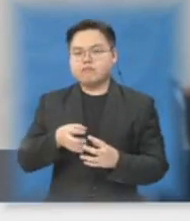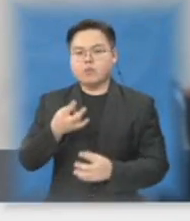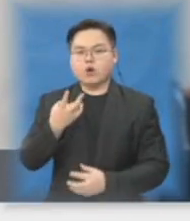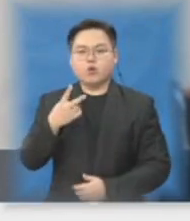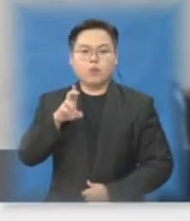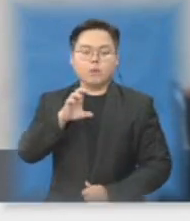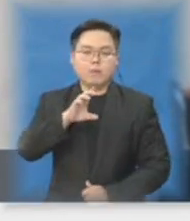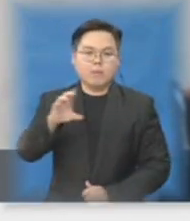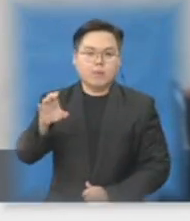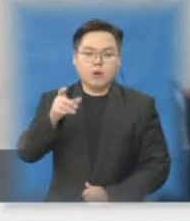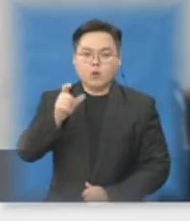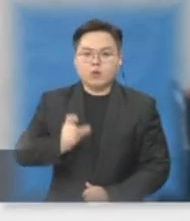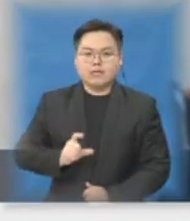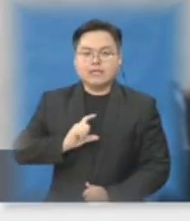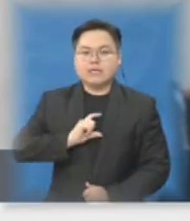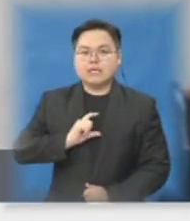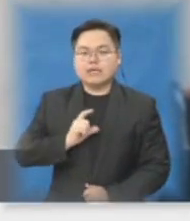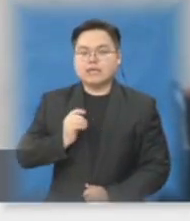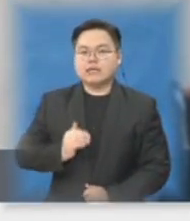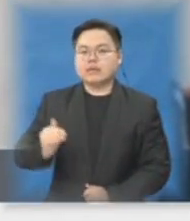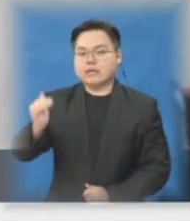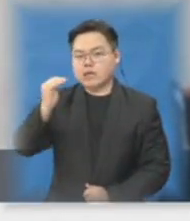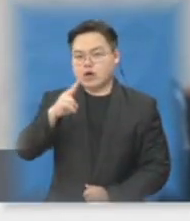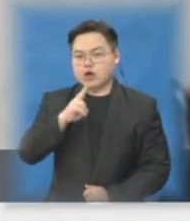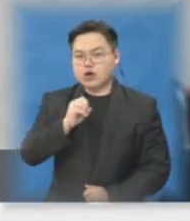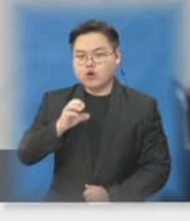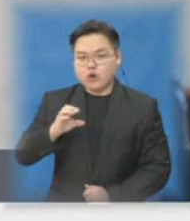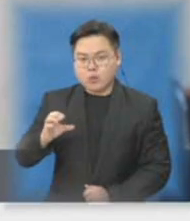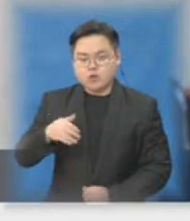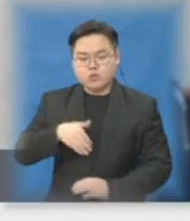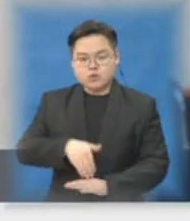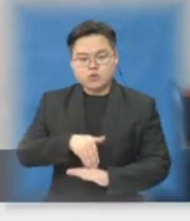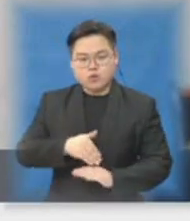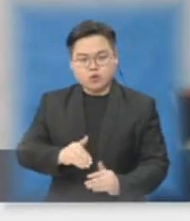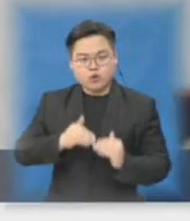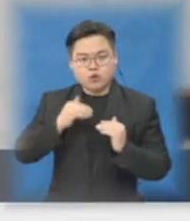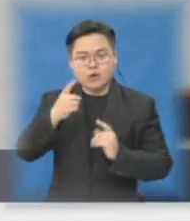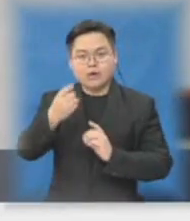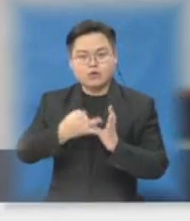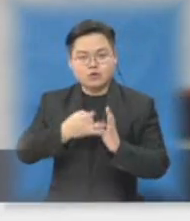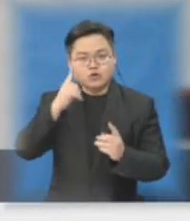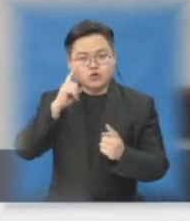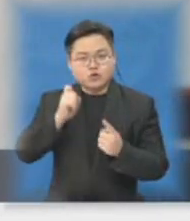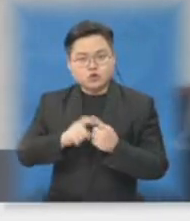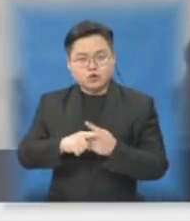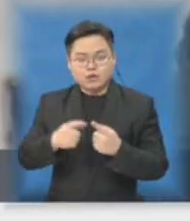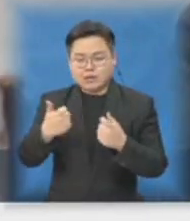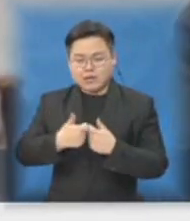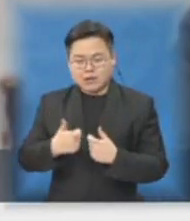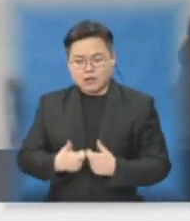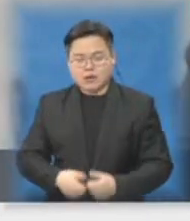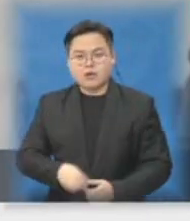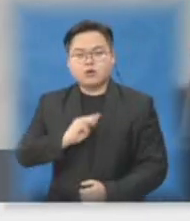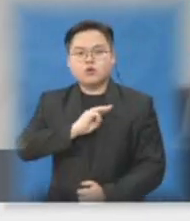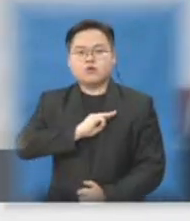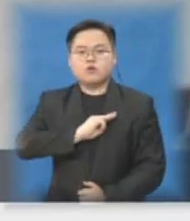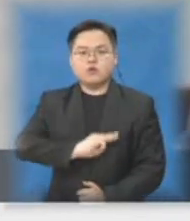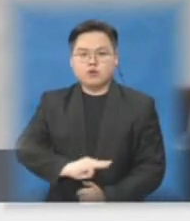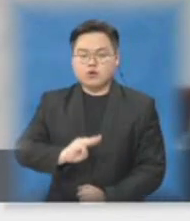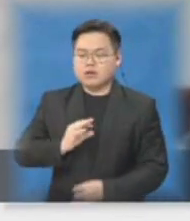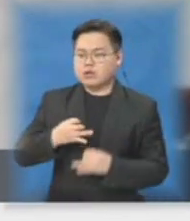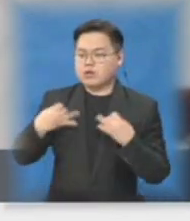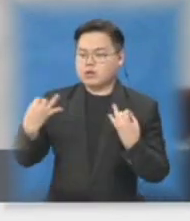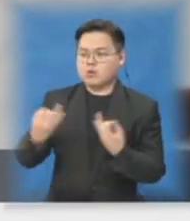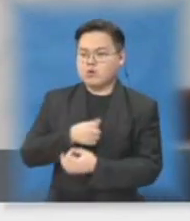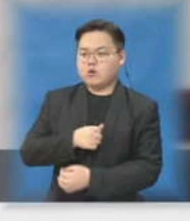улсын байгууллага хүний эрхийн дээд комиссарын газар за тогтвортой үеийн зорилтуудыг ойлдуулах чиглэлээр парламентууд одоо гендерийн мэдрэмжтэй